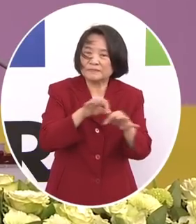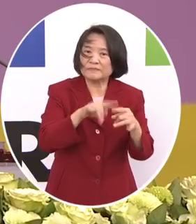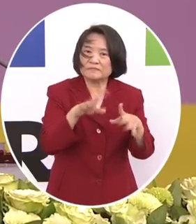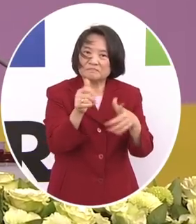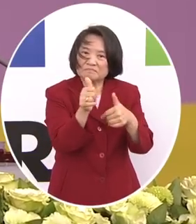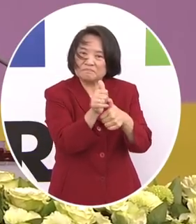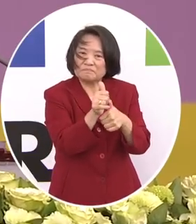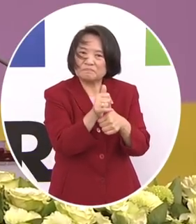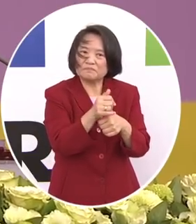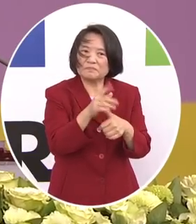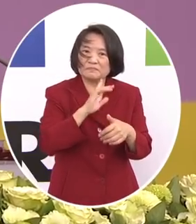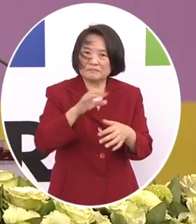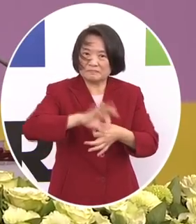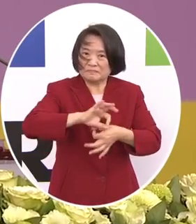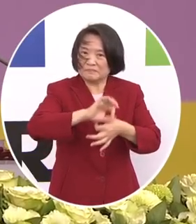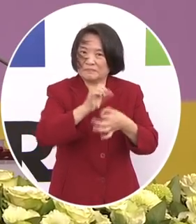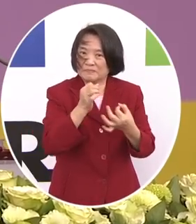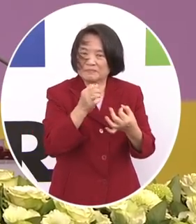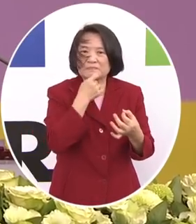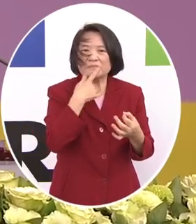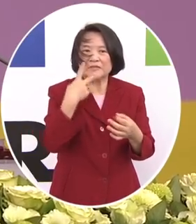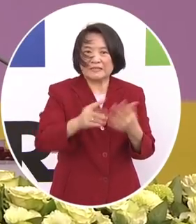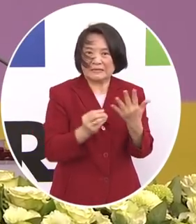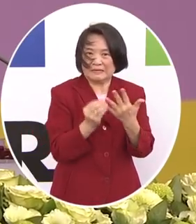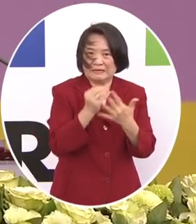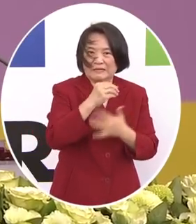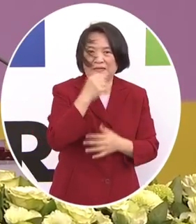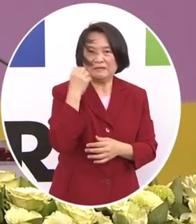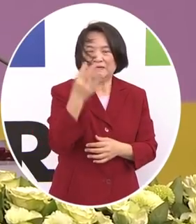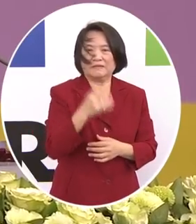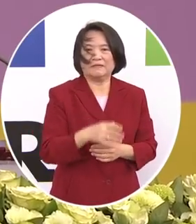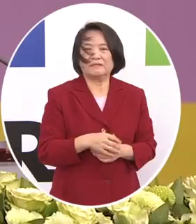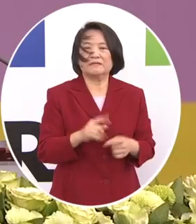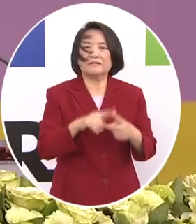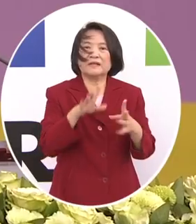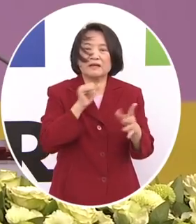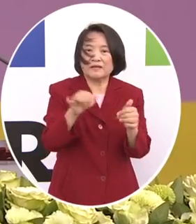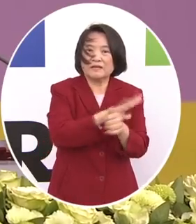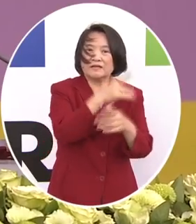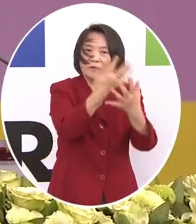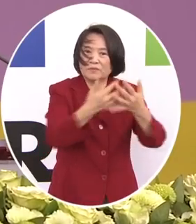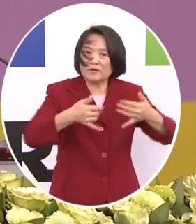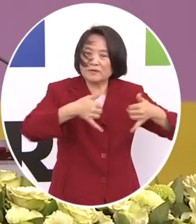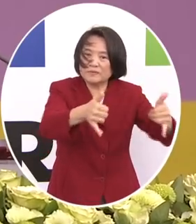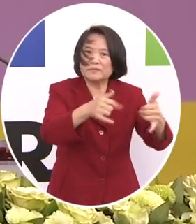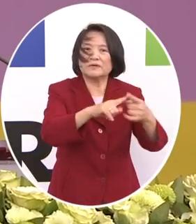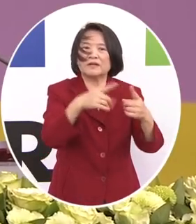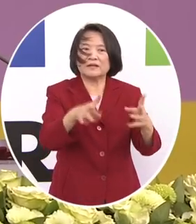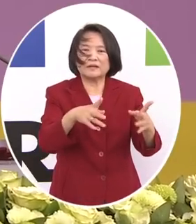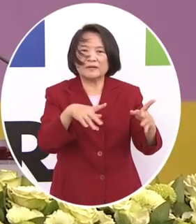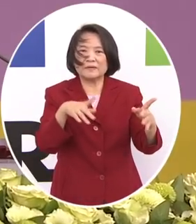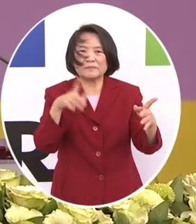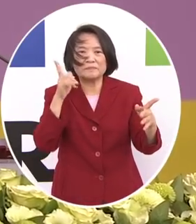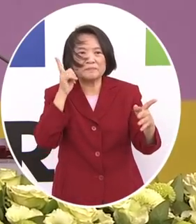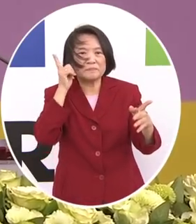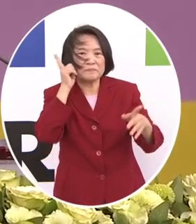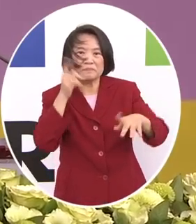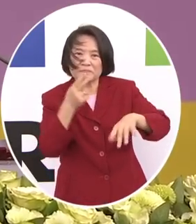值也更上一层楼，带动了航太、物联网以及医材的制造水